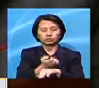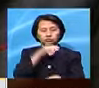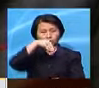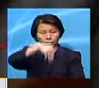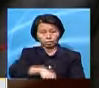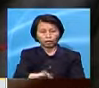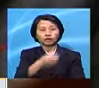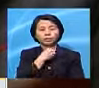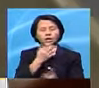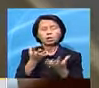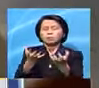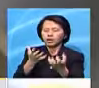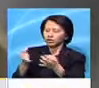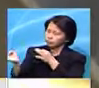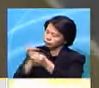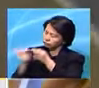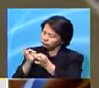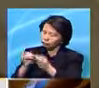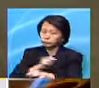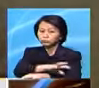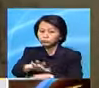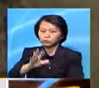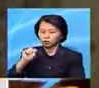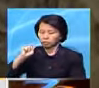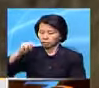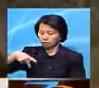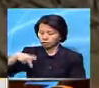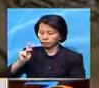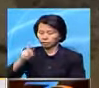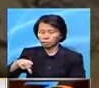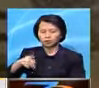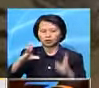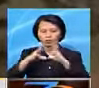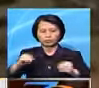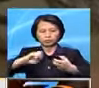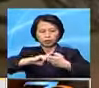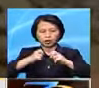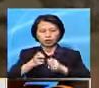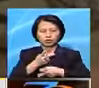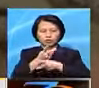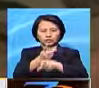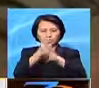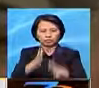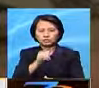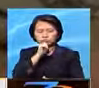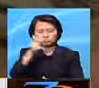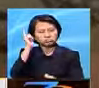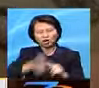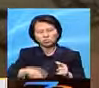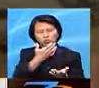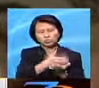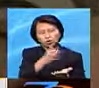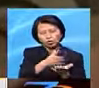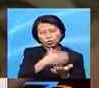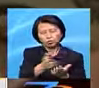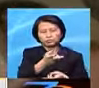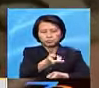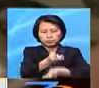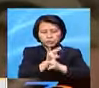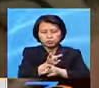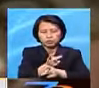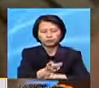sivakuma yang mahukan penjelasan keberkesanan akpk menangani masalah peminjam yang tidak mampu membayar balik